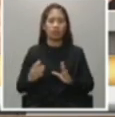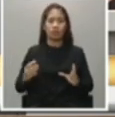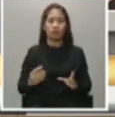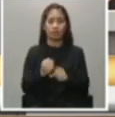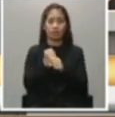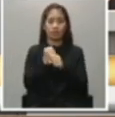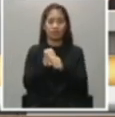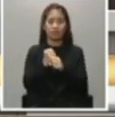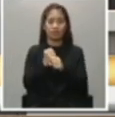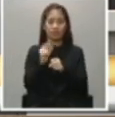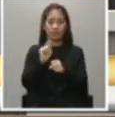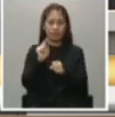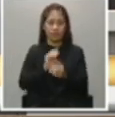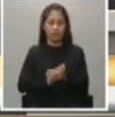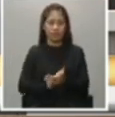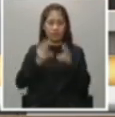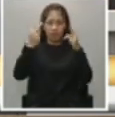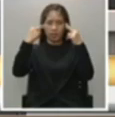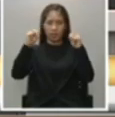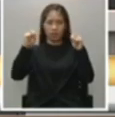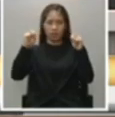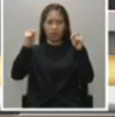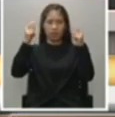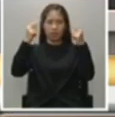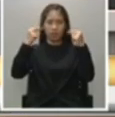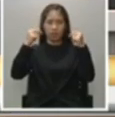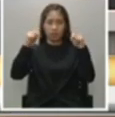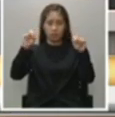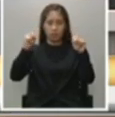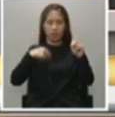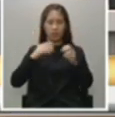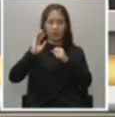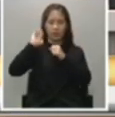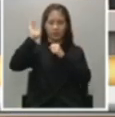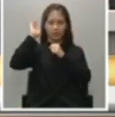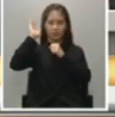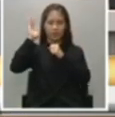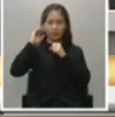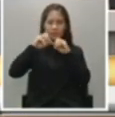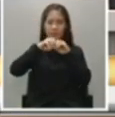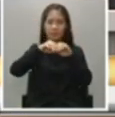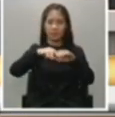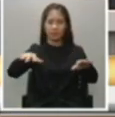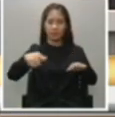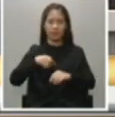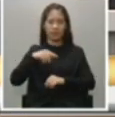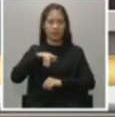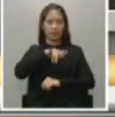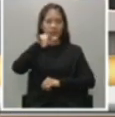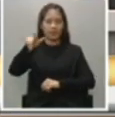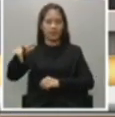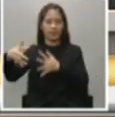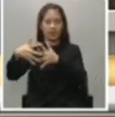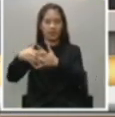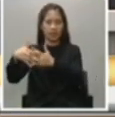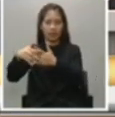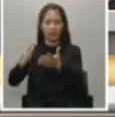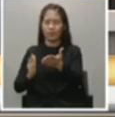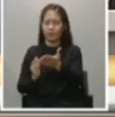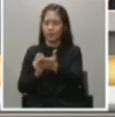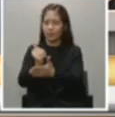แล้วค่ะที่พลเอกประยุทธ์จันทร์โอชาออกมาแถลงว่าการเยือนสหรัฐในครั้งนั้นประสบความสำเร็